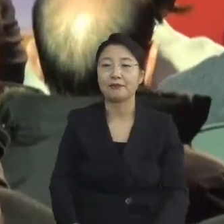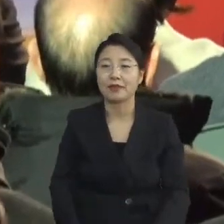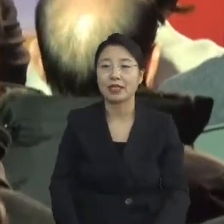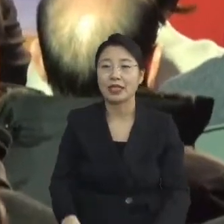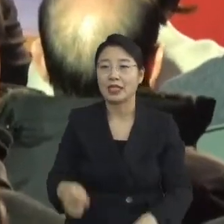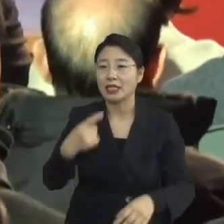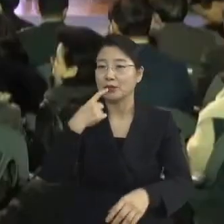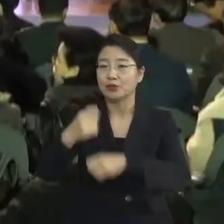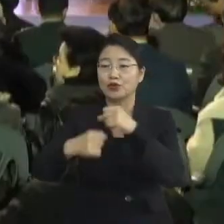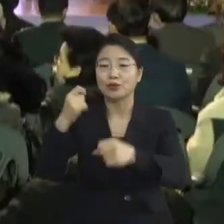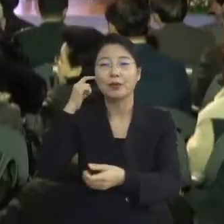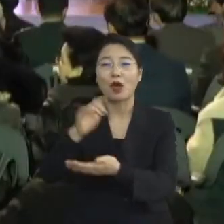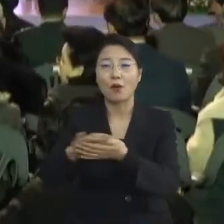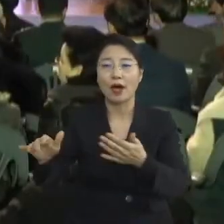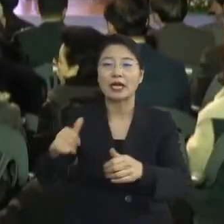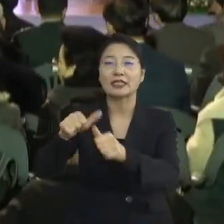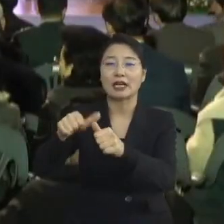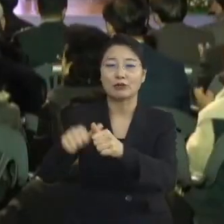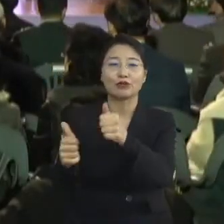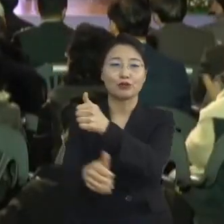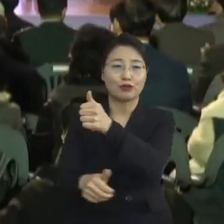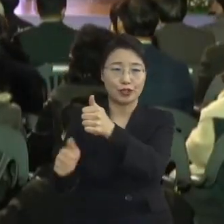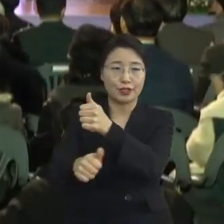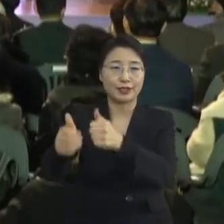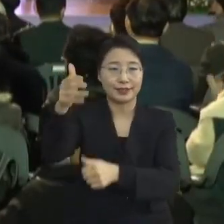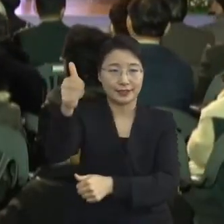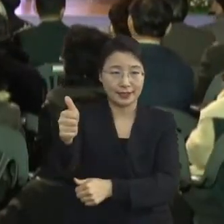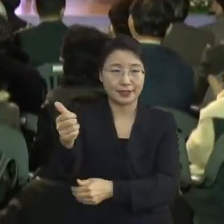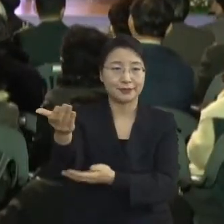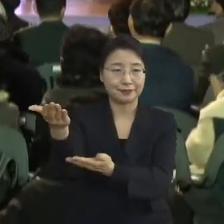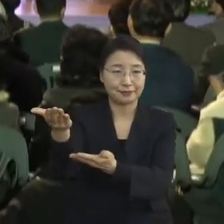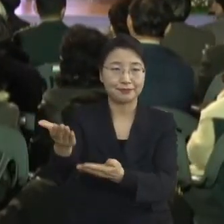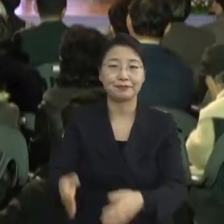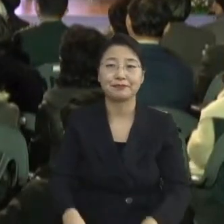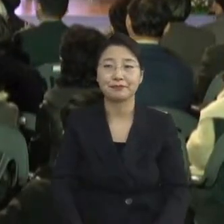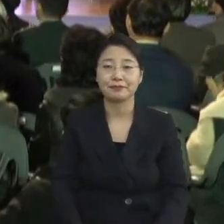민주평화통일자문회의 동대문구협의회 임기택 회장님 참석하셨습니다.